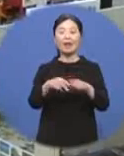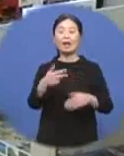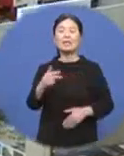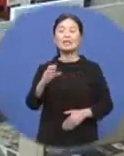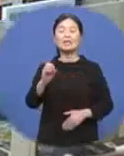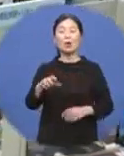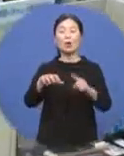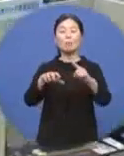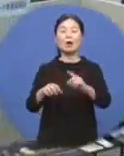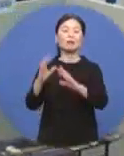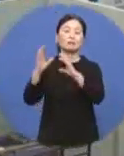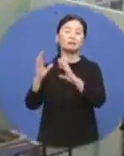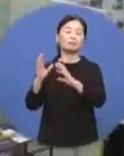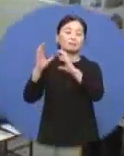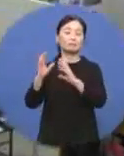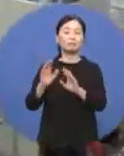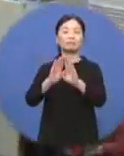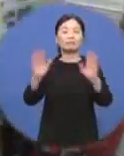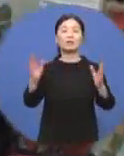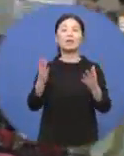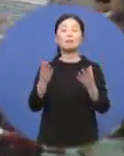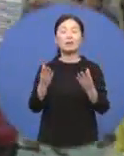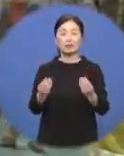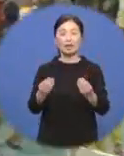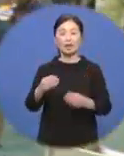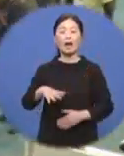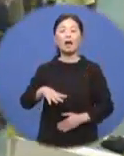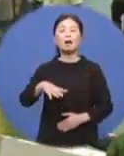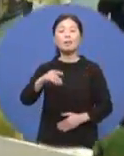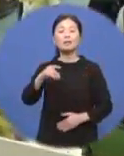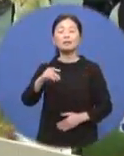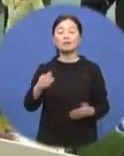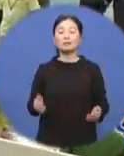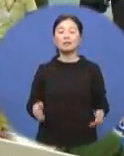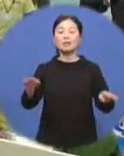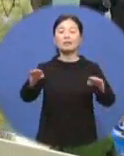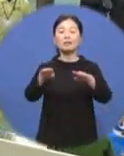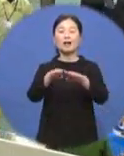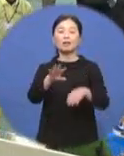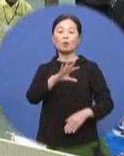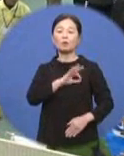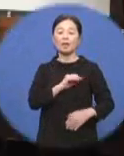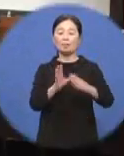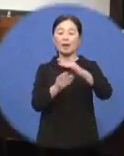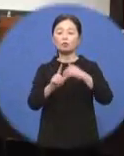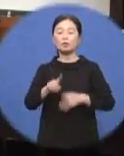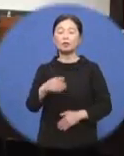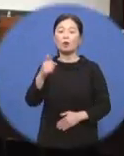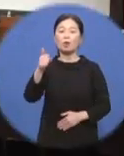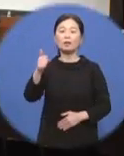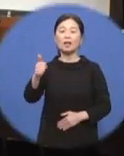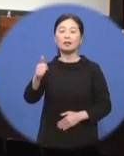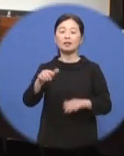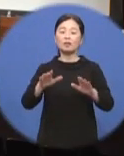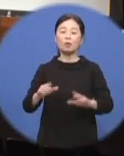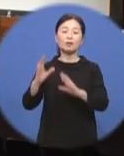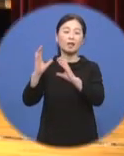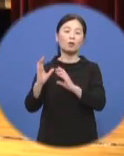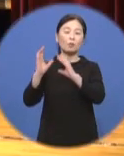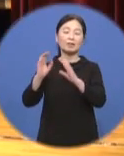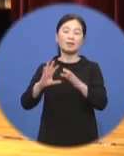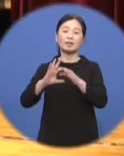ました。まずは南紀熊野ジオパークセンターの藤野さんに今回のフェスタについて聞きました。